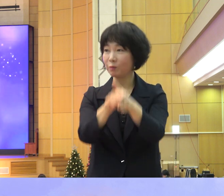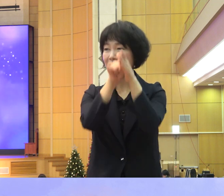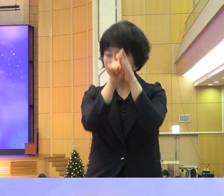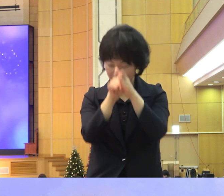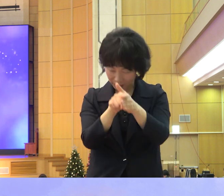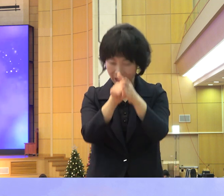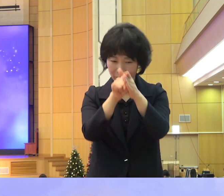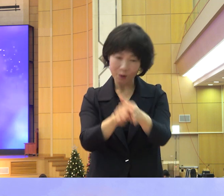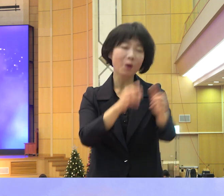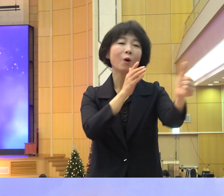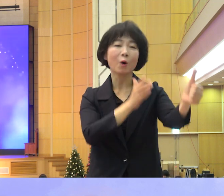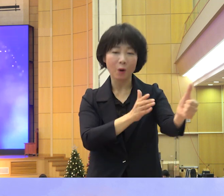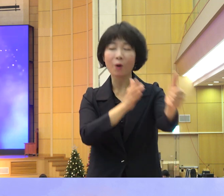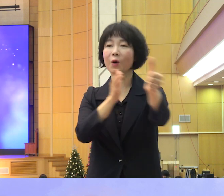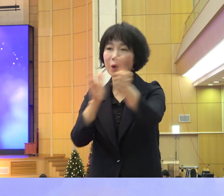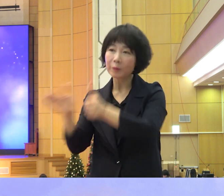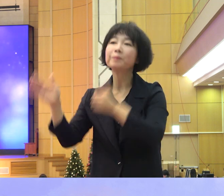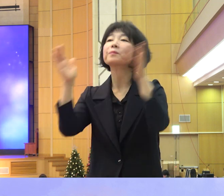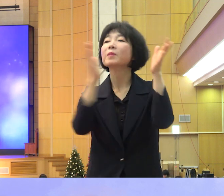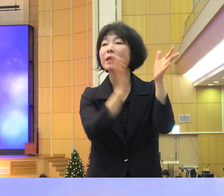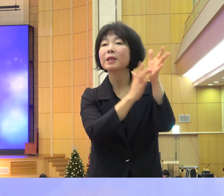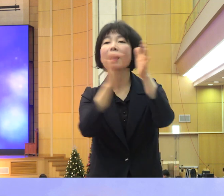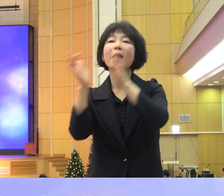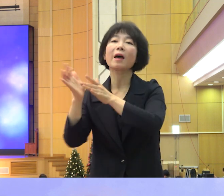예수 믿으세요.